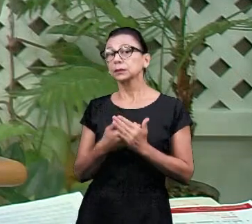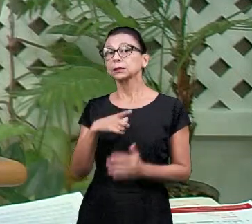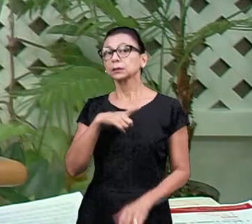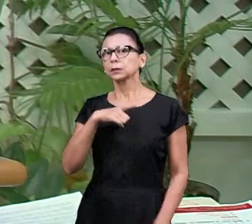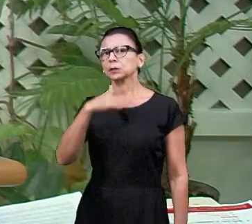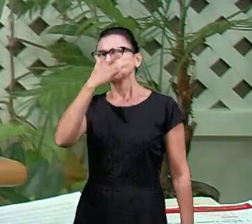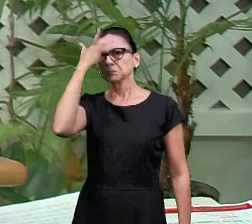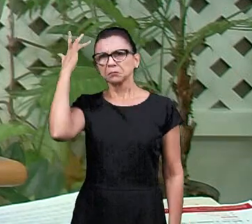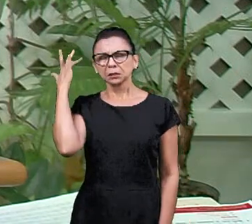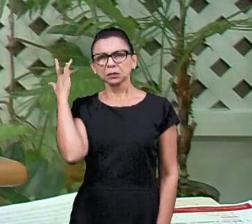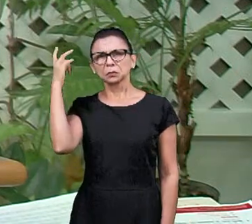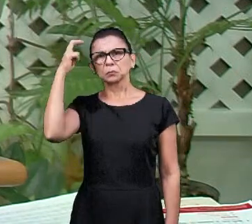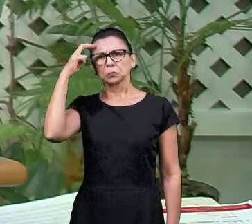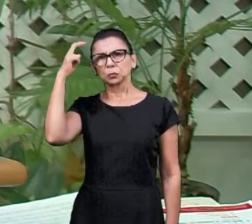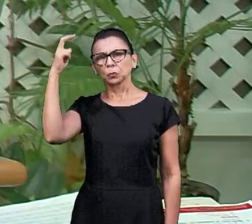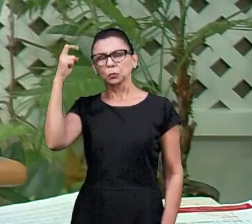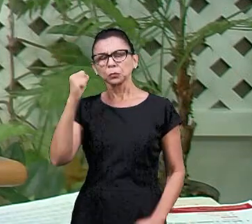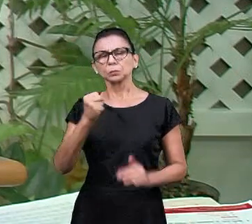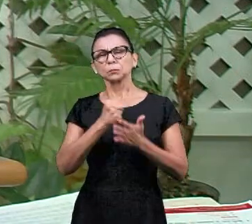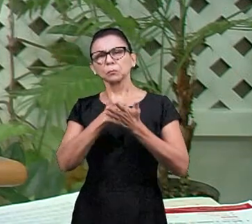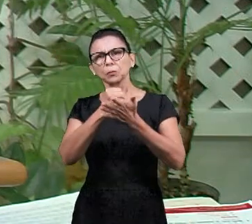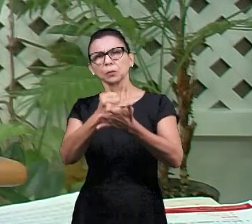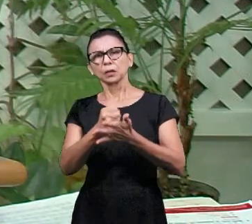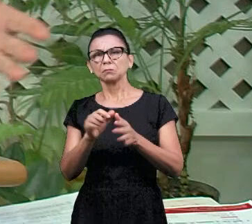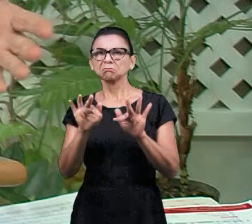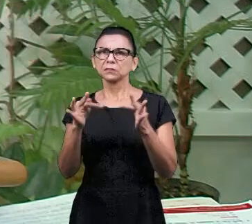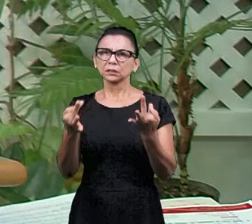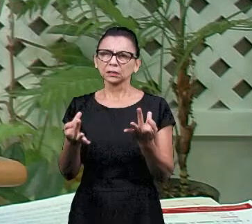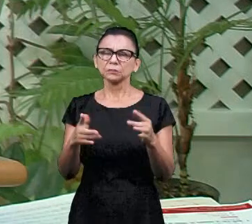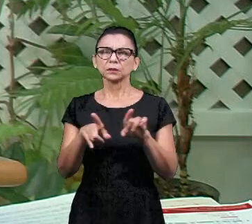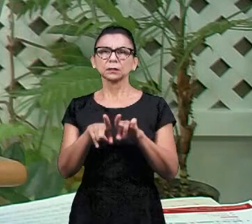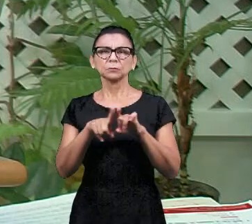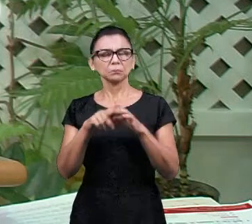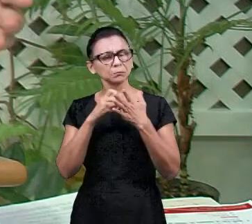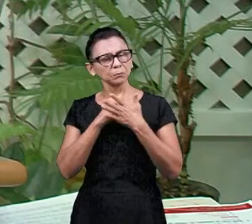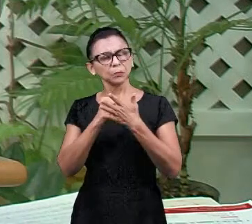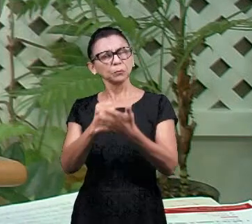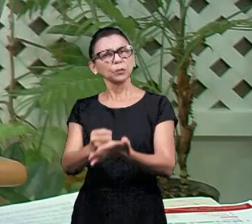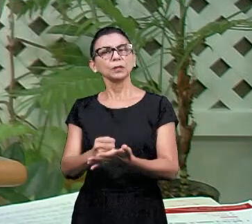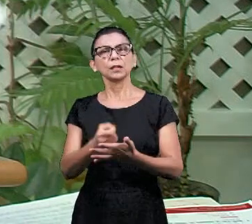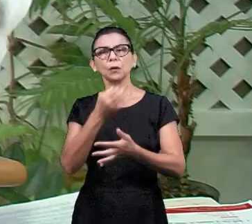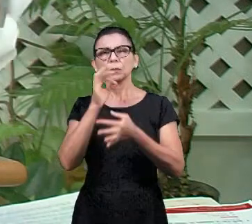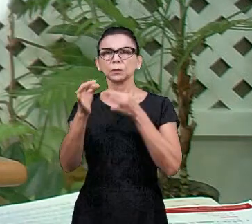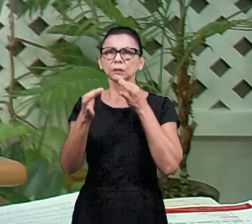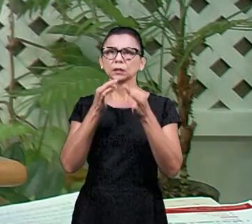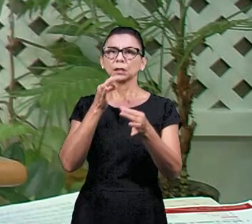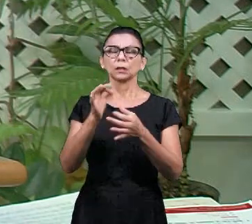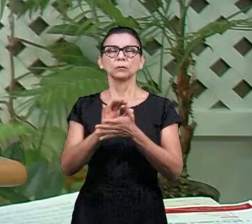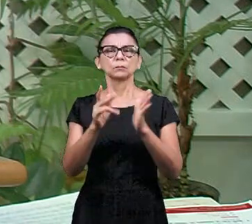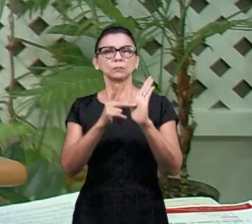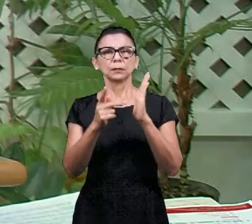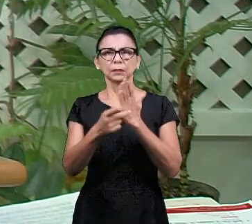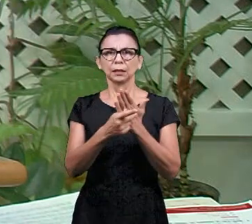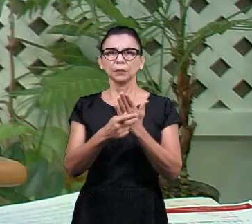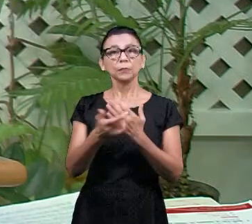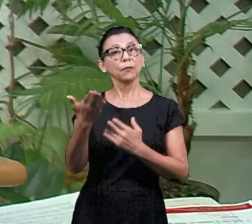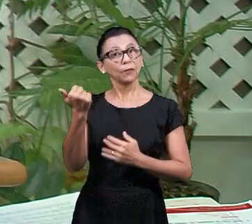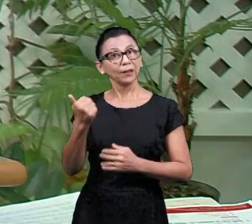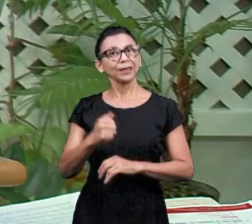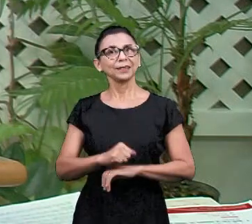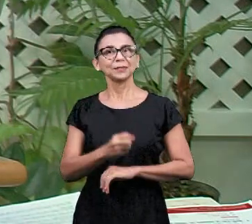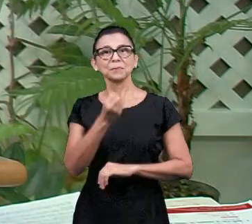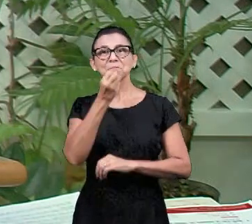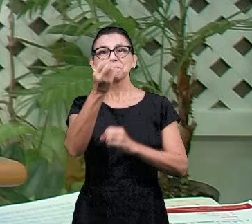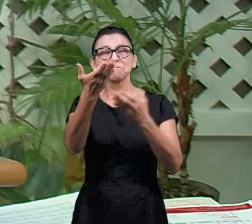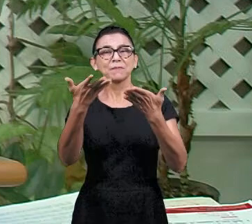Il y a certaines personnes qui ont des meilleures conditions de faire ce que nous faisons ici. Nous sommes à disposition. Vous pouvez